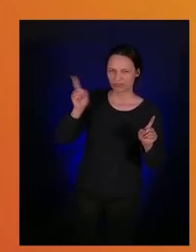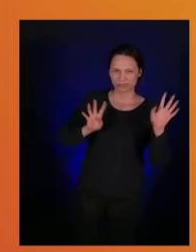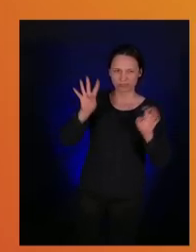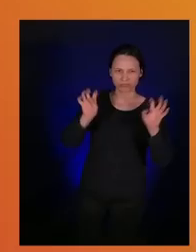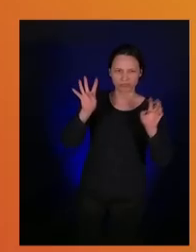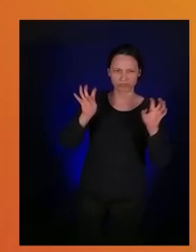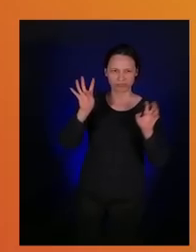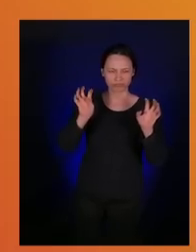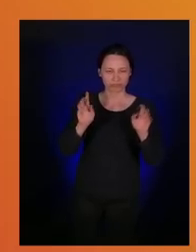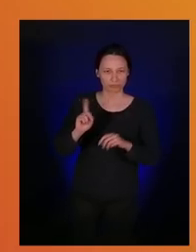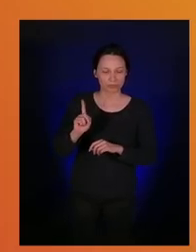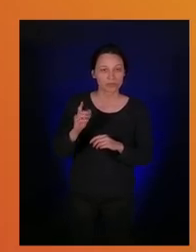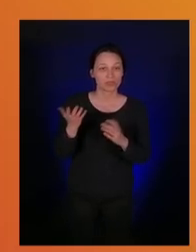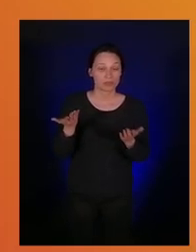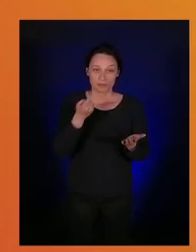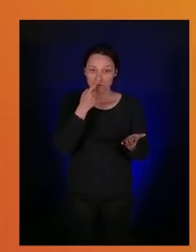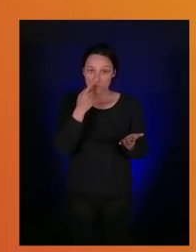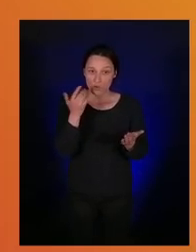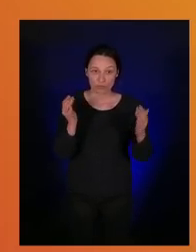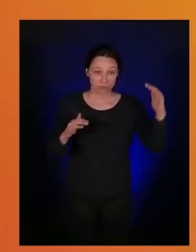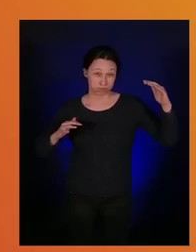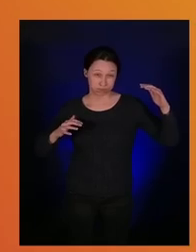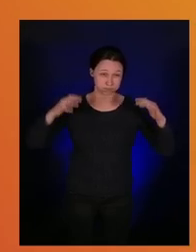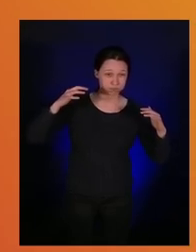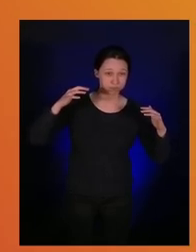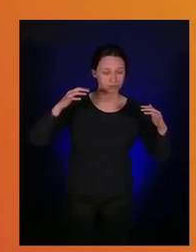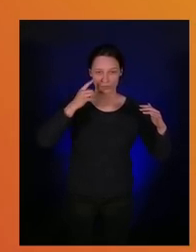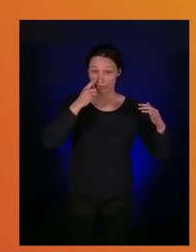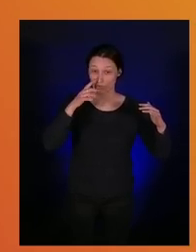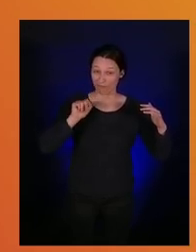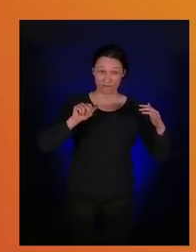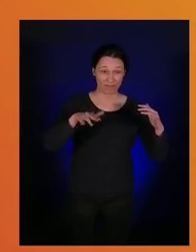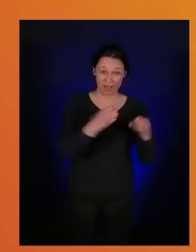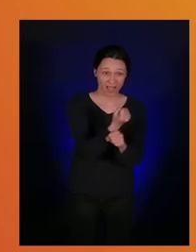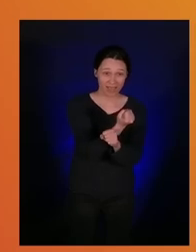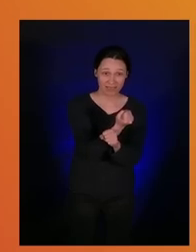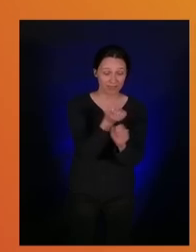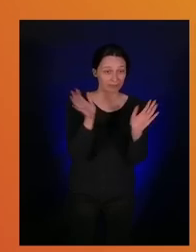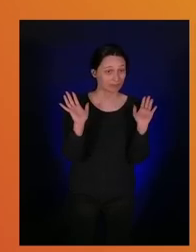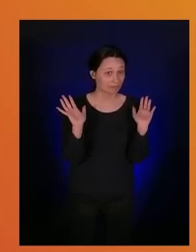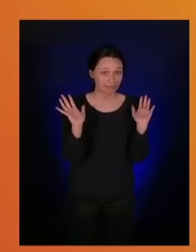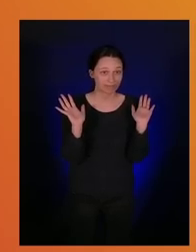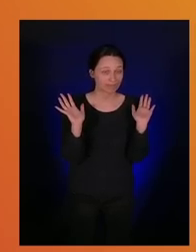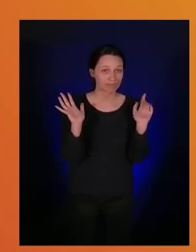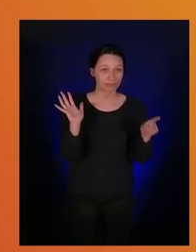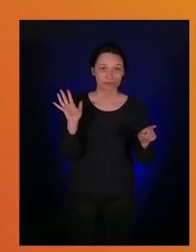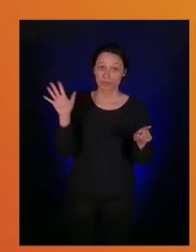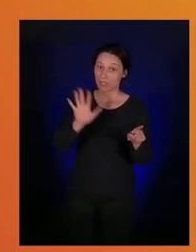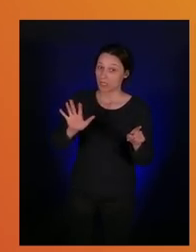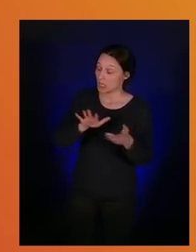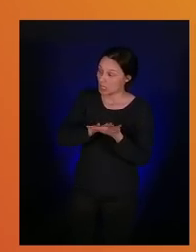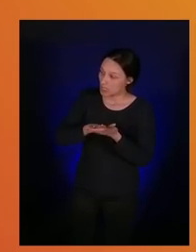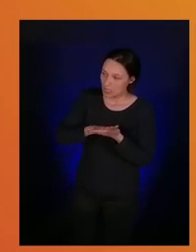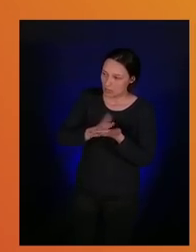Je pense que le rapport de force, vous l'avez. Vous êtes en train de gagner. Voilà. C'est vraiment désolant. Donc, on ne voulait pas en arriver là. Non,